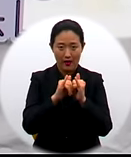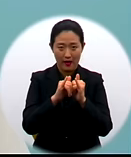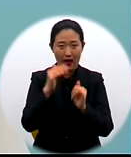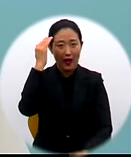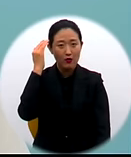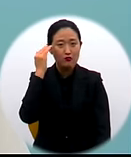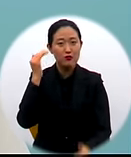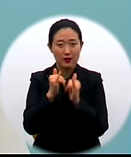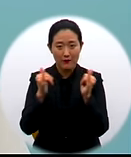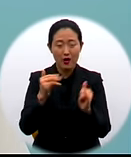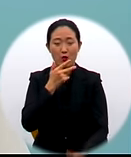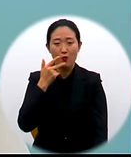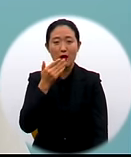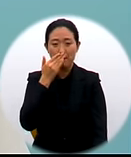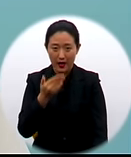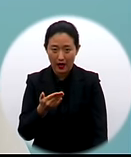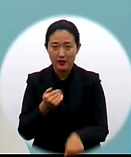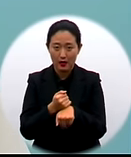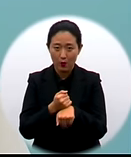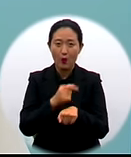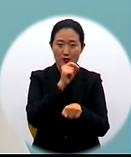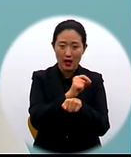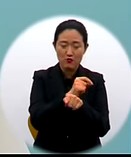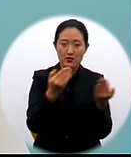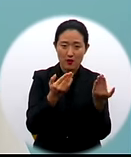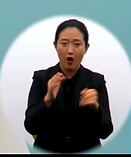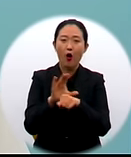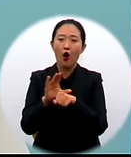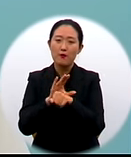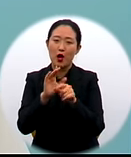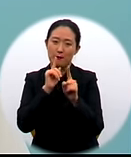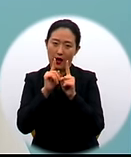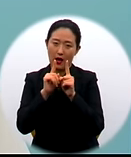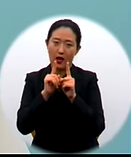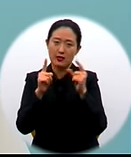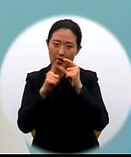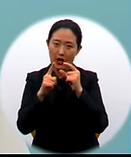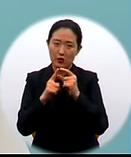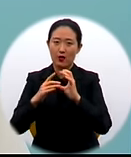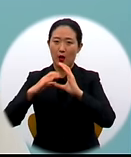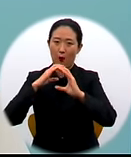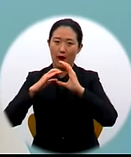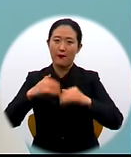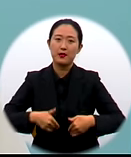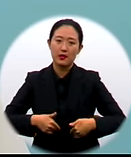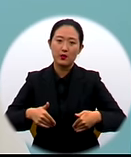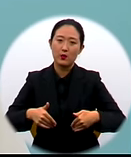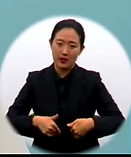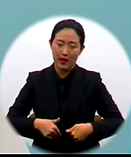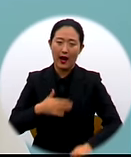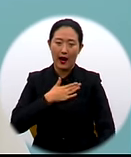지금은 한국인이지만 영어도 할 줄 알아야 해 그리고 넌 사무직이지만 컴퓨터 언어도 할 줄 알아야 해 컴퓨터와도 대화할 줄